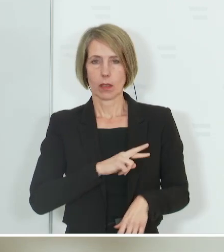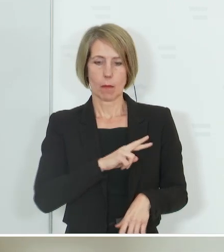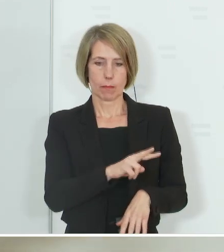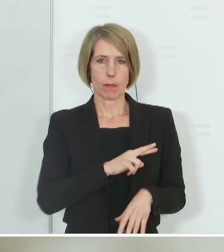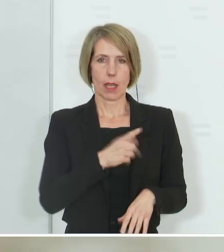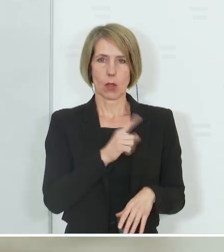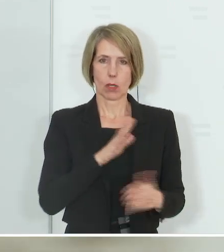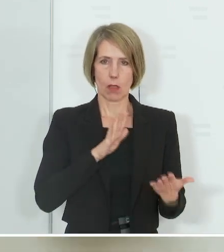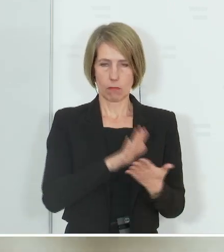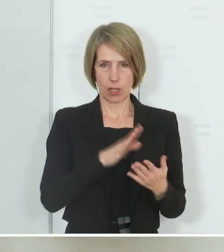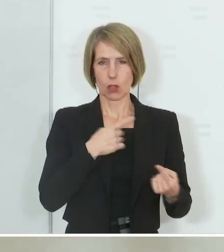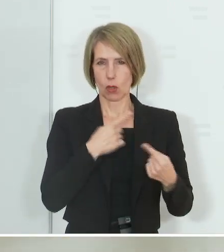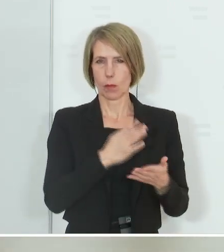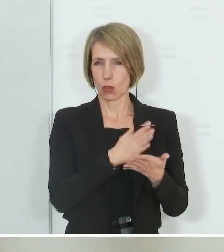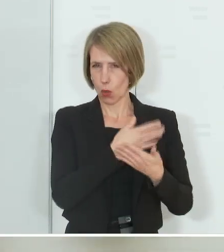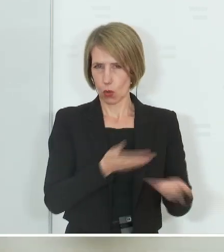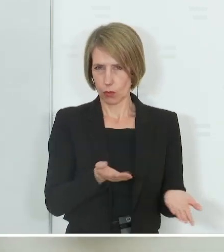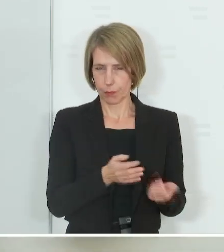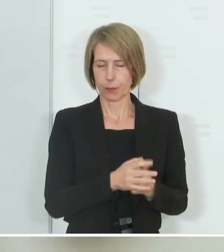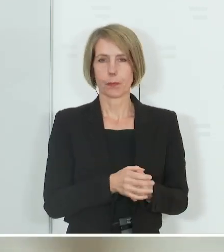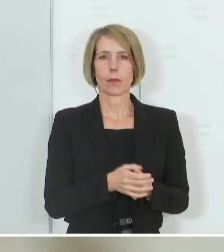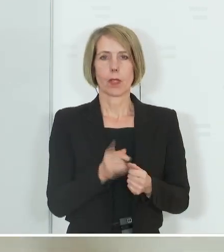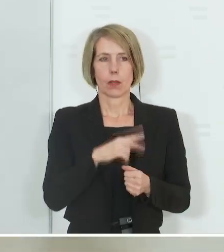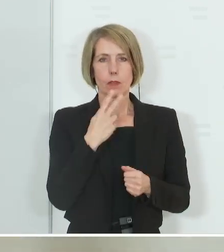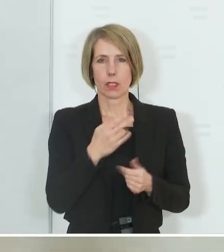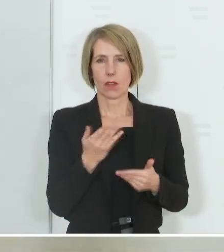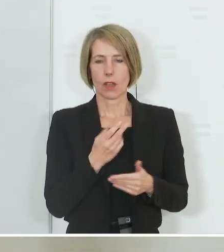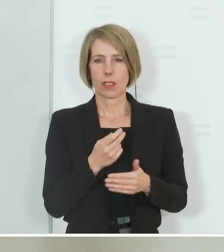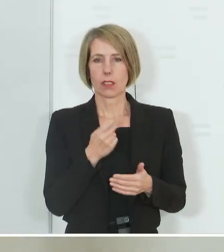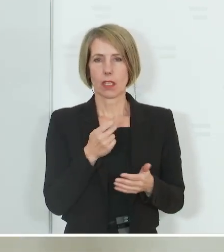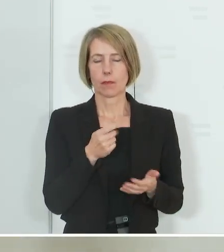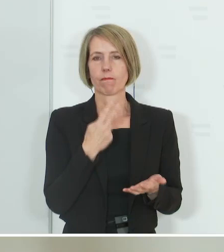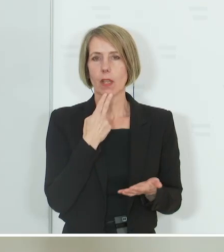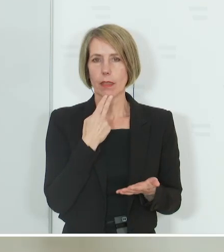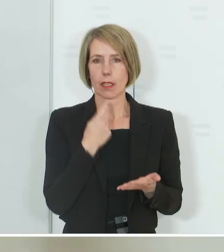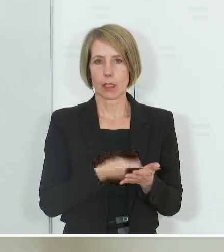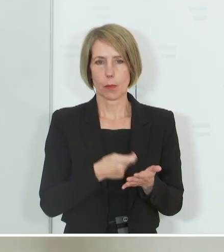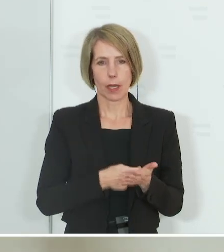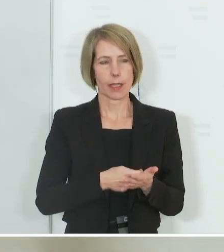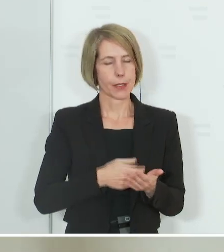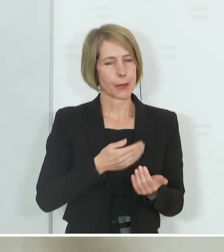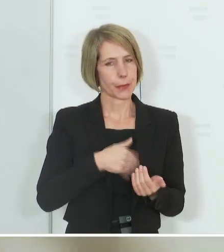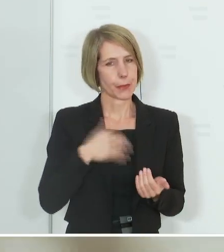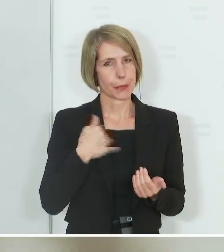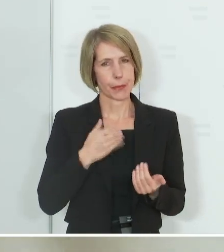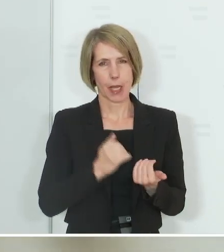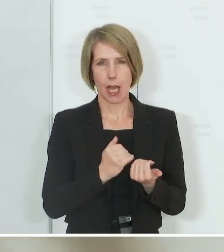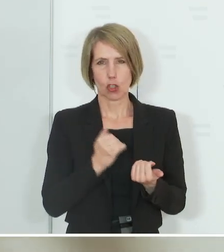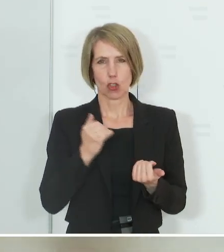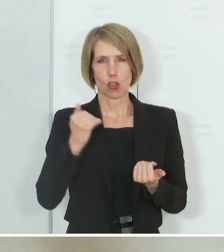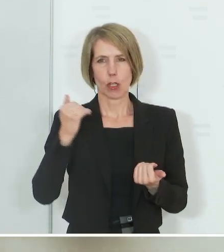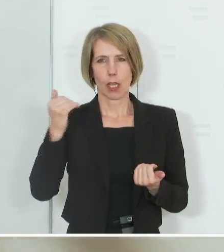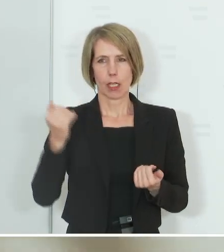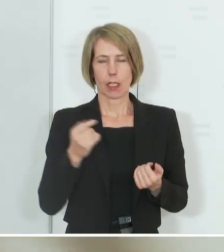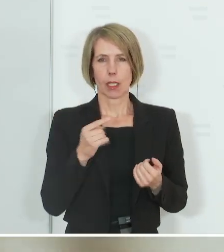ganz persönlich besprochen. Wir sehen, dass die Preise in Europa, die Energiepreise drastisch ansteigen in Verbindung